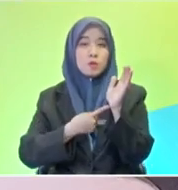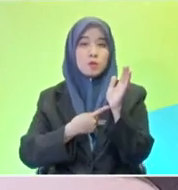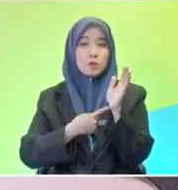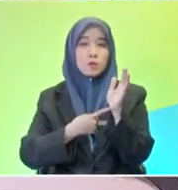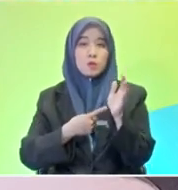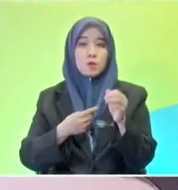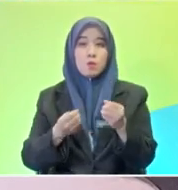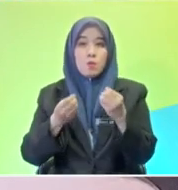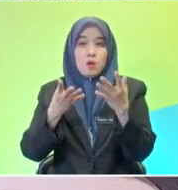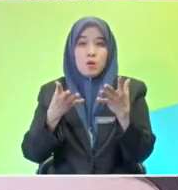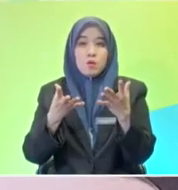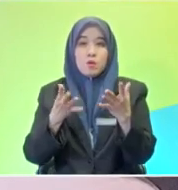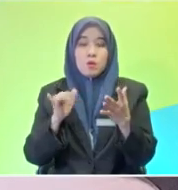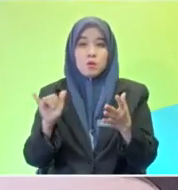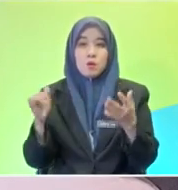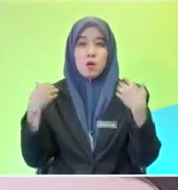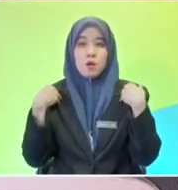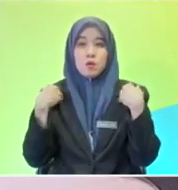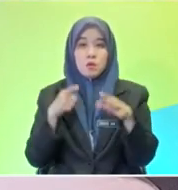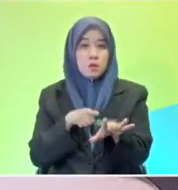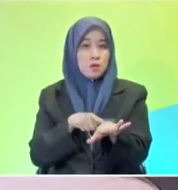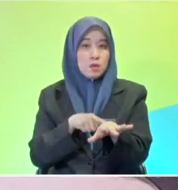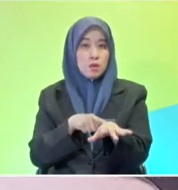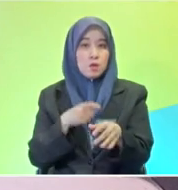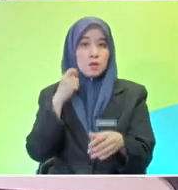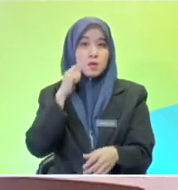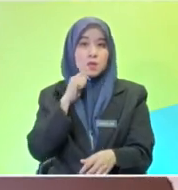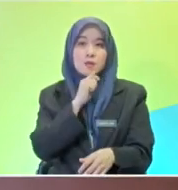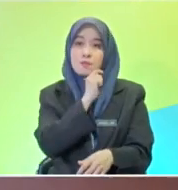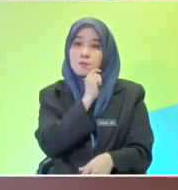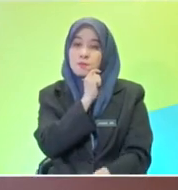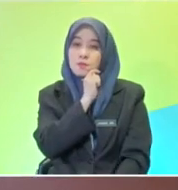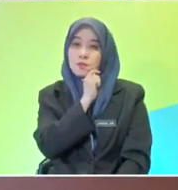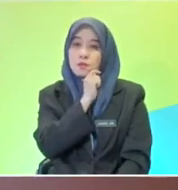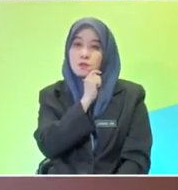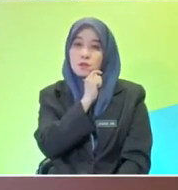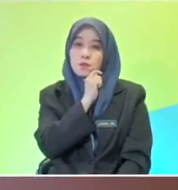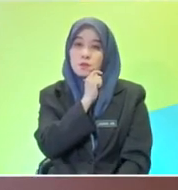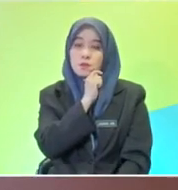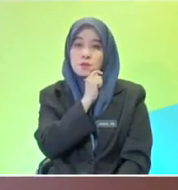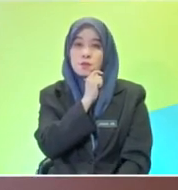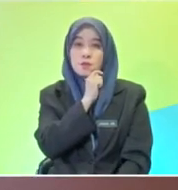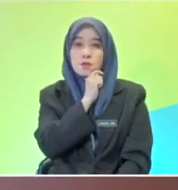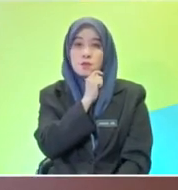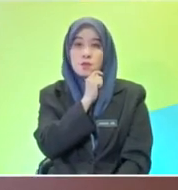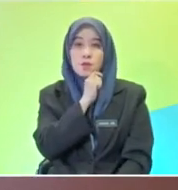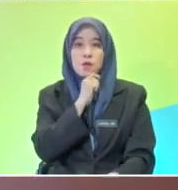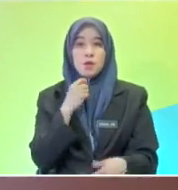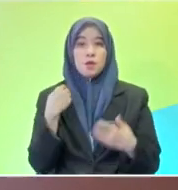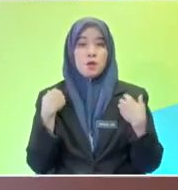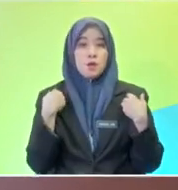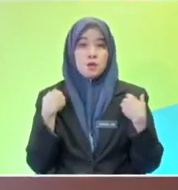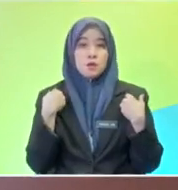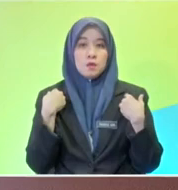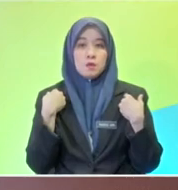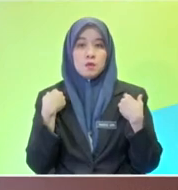Cikgu, banyaknya. Ada daun kering, cikgu. Daun kering? Daun kering. Okey, daun kering. Daun kering lagi. Dia melompat, cikgu. Dia